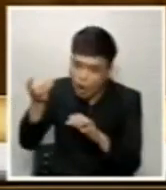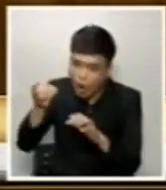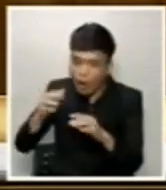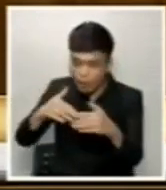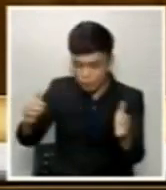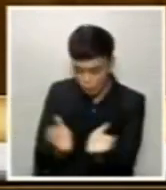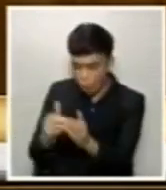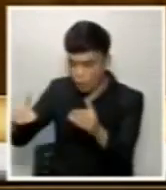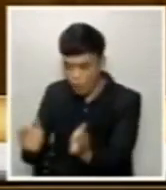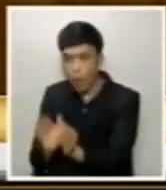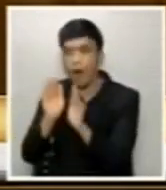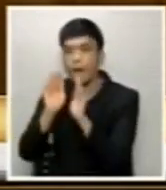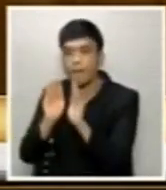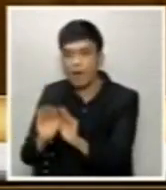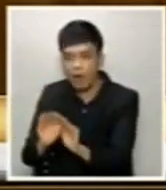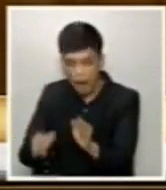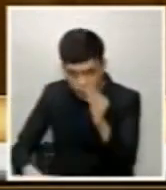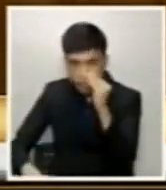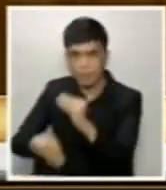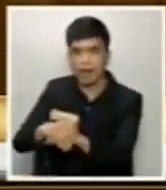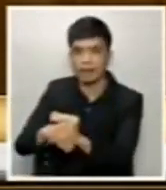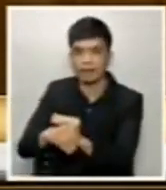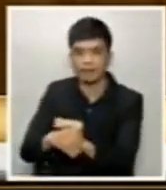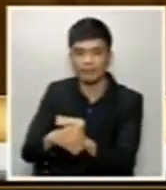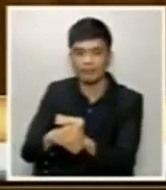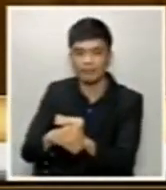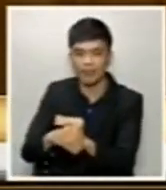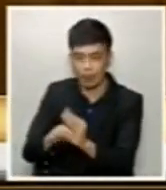นอแล้วก็ความคิดเห็นของท่านสมาชิกผู้ทรงเกียรติไป